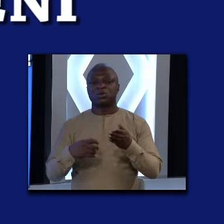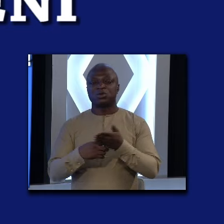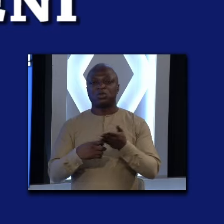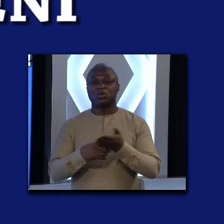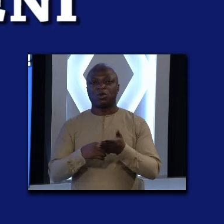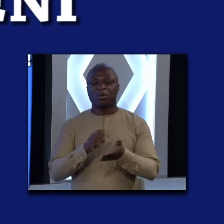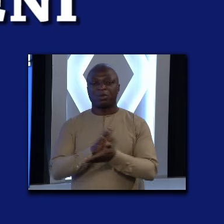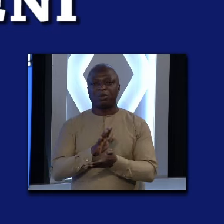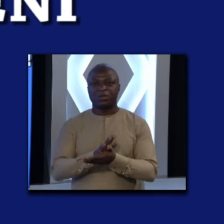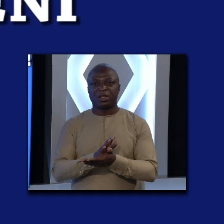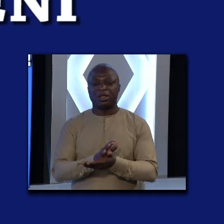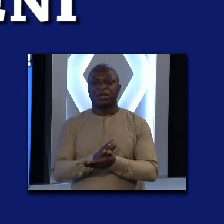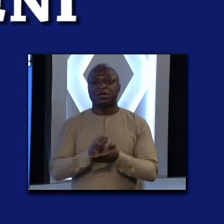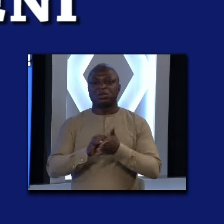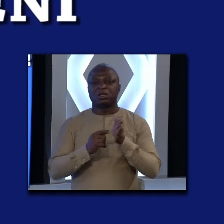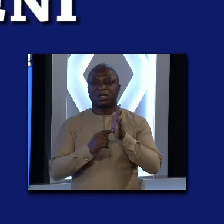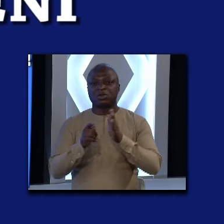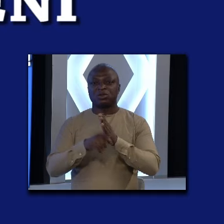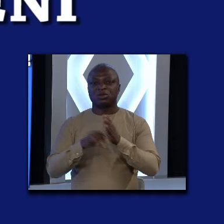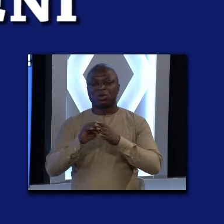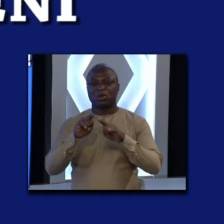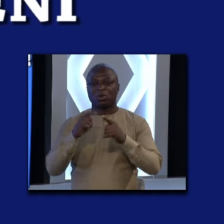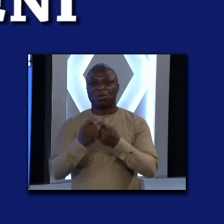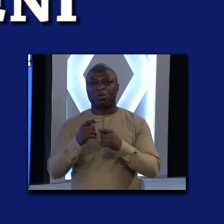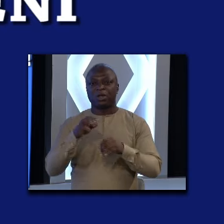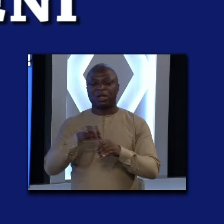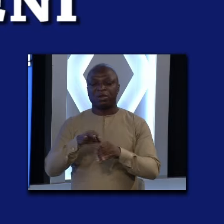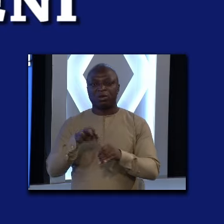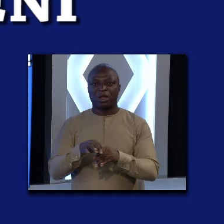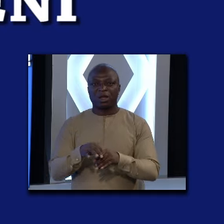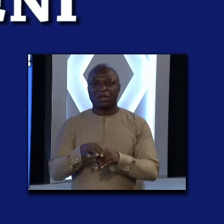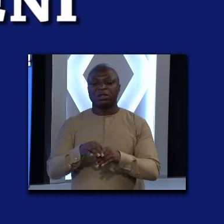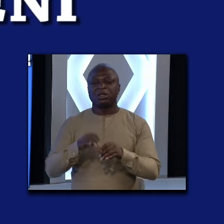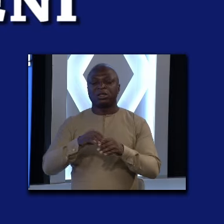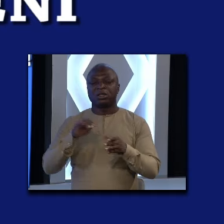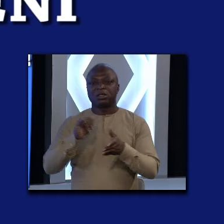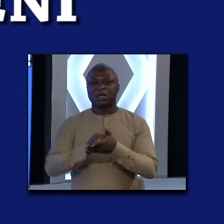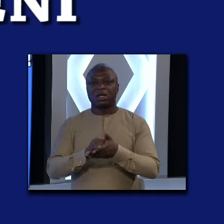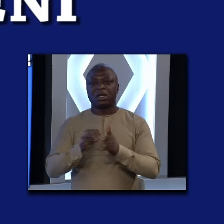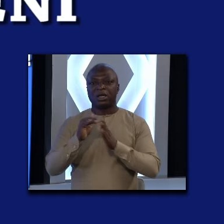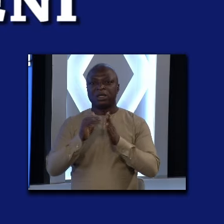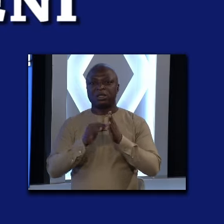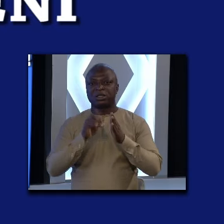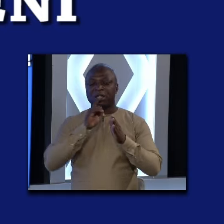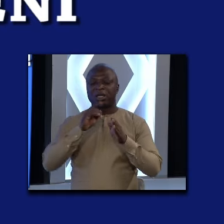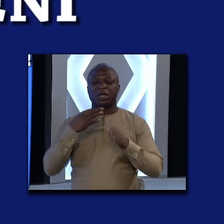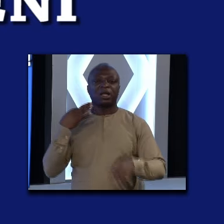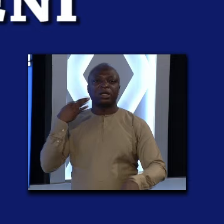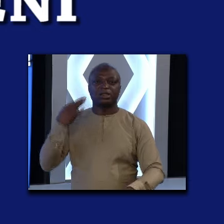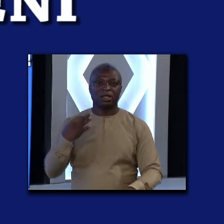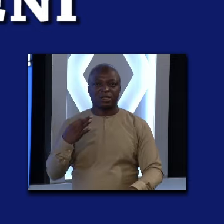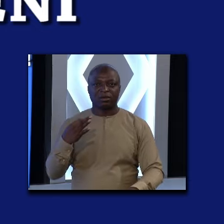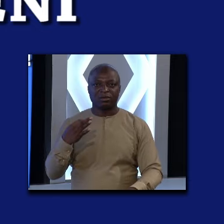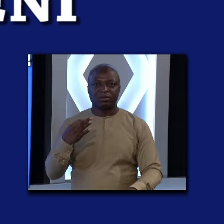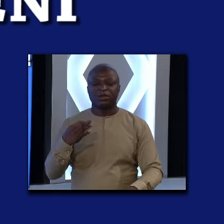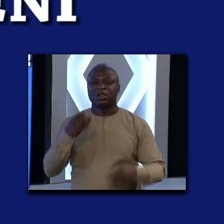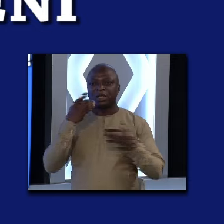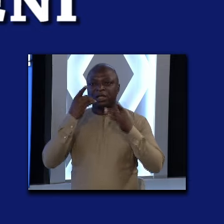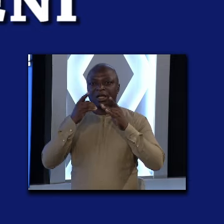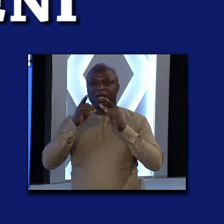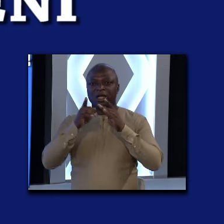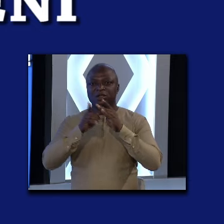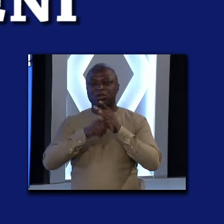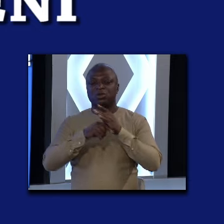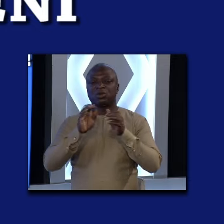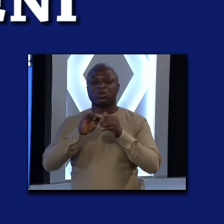papier, l'indication de la circonscription électorale dans laquelle la liste est candidate. La déclaration